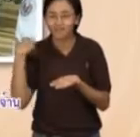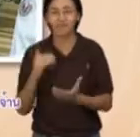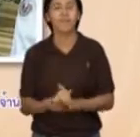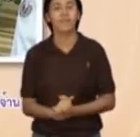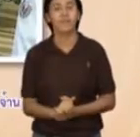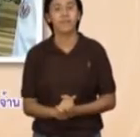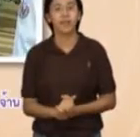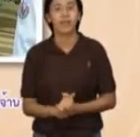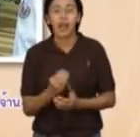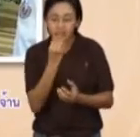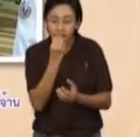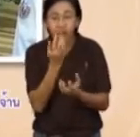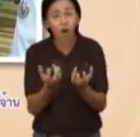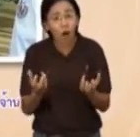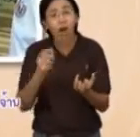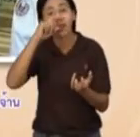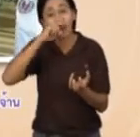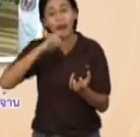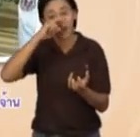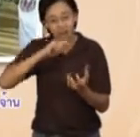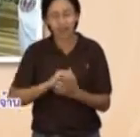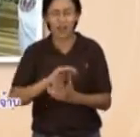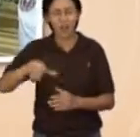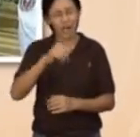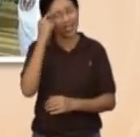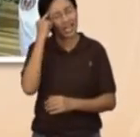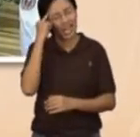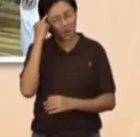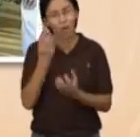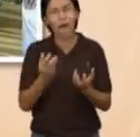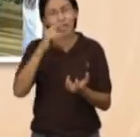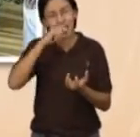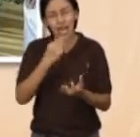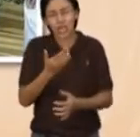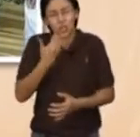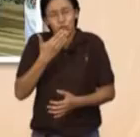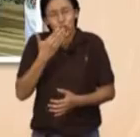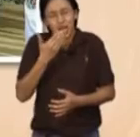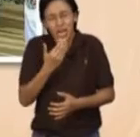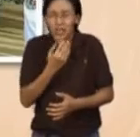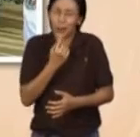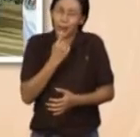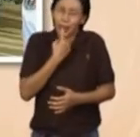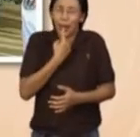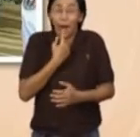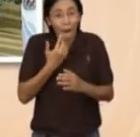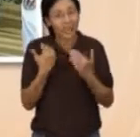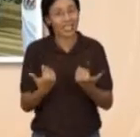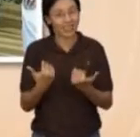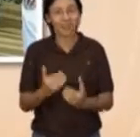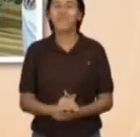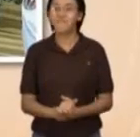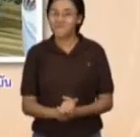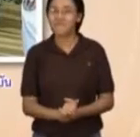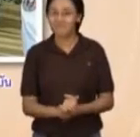ารไทยนะคะหลายๆท่านคงจะนึกถึงรสชาติอาหารที่ค่อนข้างจัดจ้านค่ะแต่ว่าเมนูอาหารที่เราจะมาสาธิตกันในวันนี้แตกต่างอย่